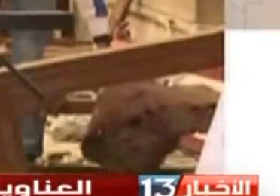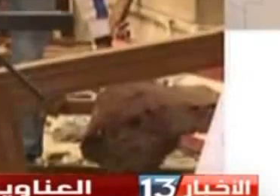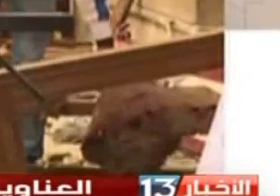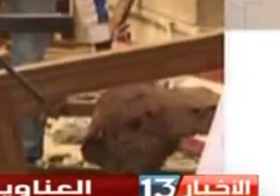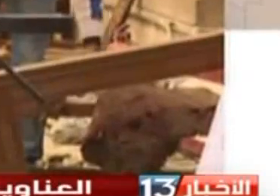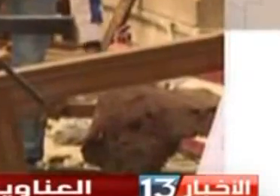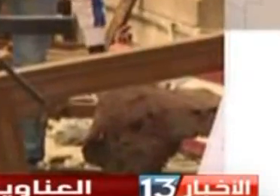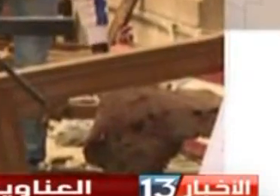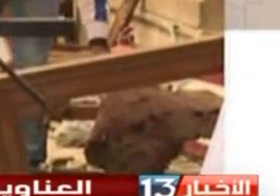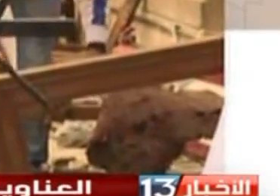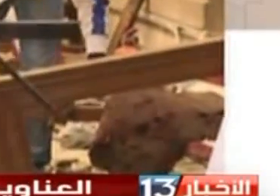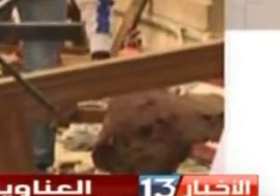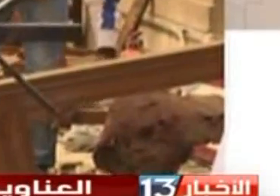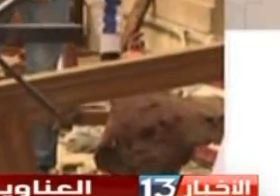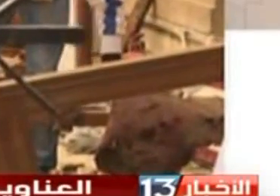امني